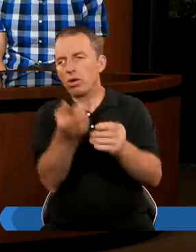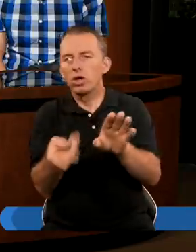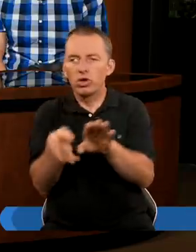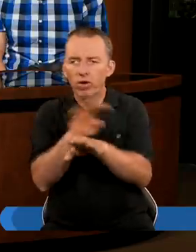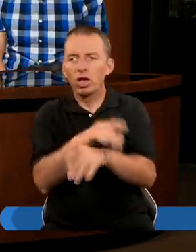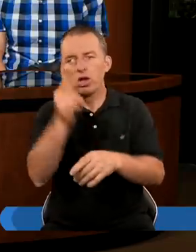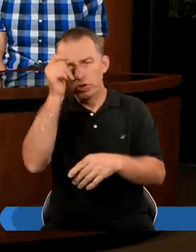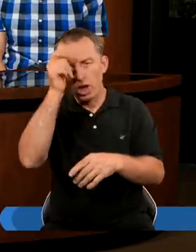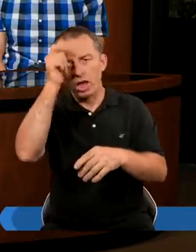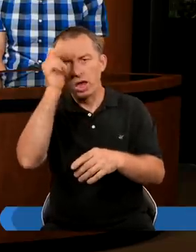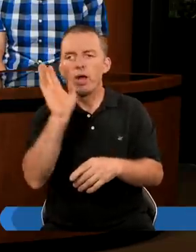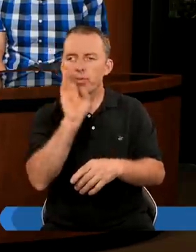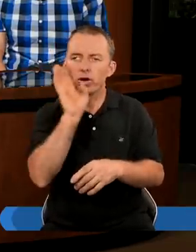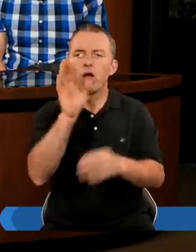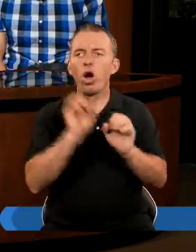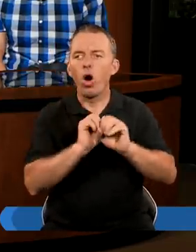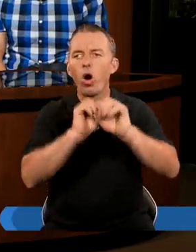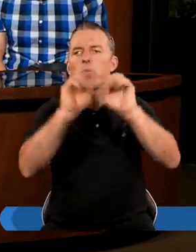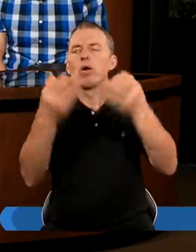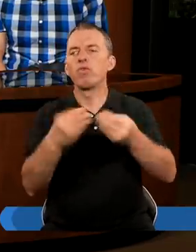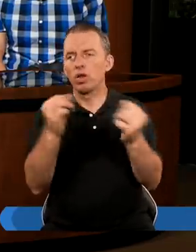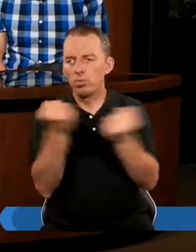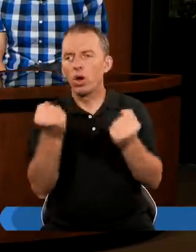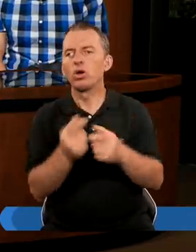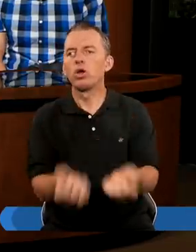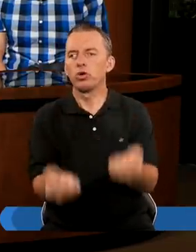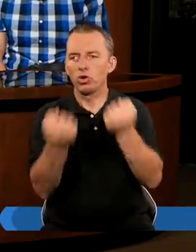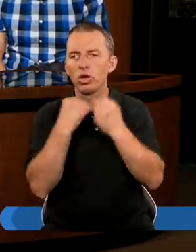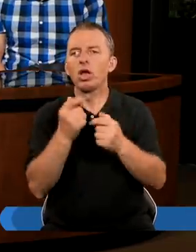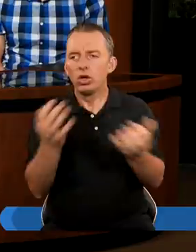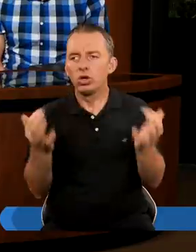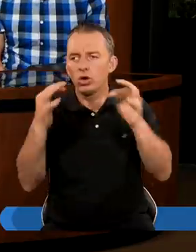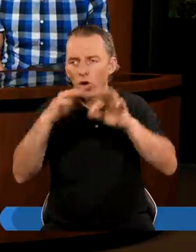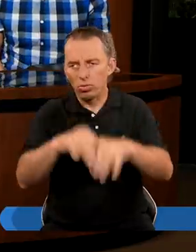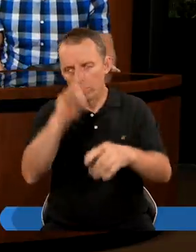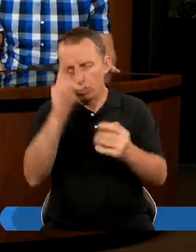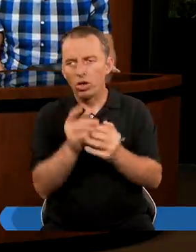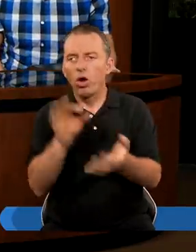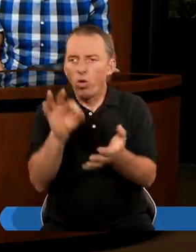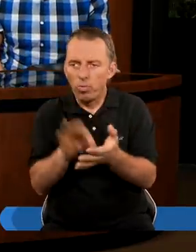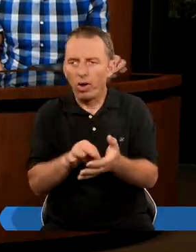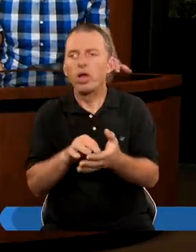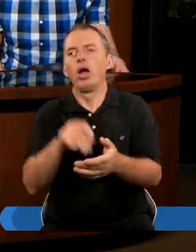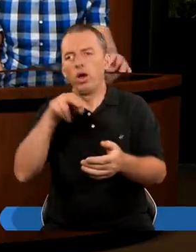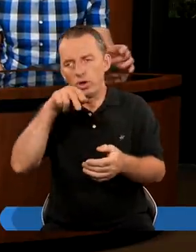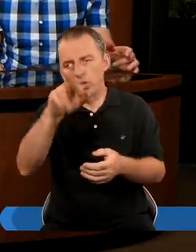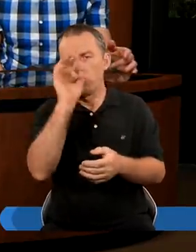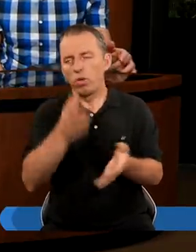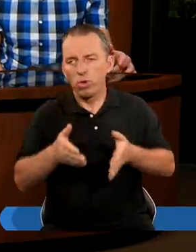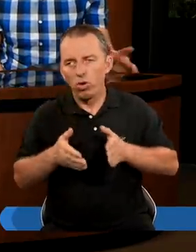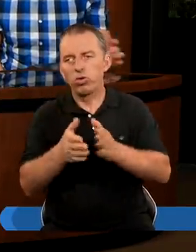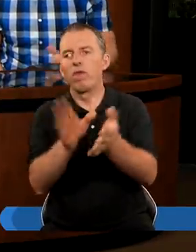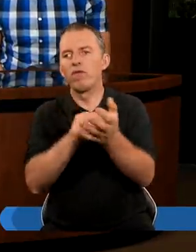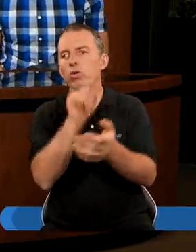zwiedzenie Tak samo tutaj Szatan Prawdopodobnie Objawi się W wielkiej mocy W wielkiej sile Żeby zgromadzić ludzi Żeby ich upewnić Że idą tą